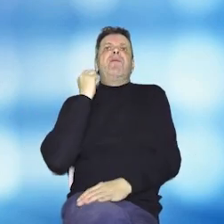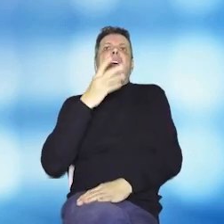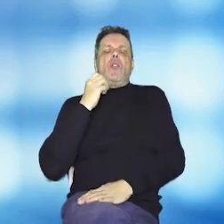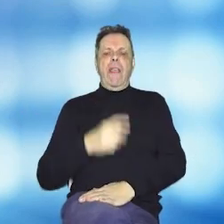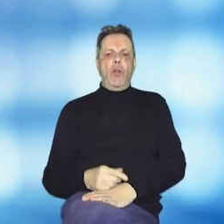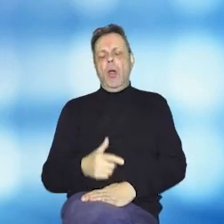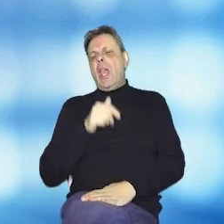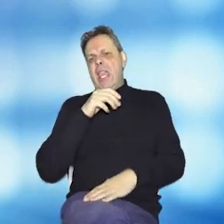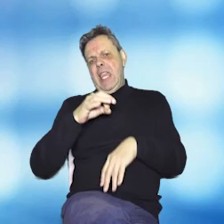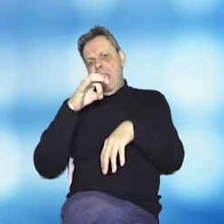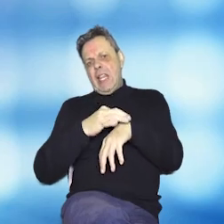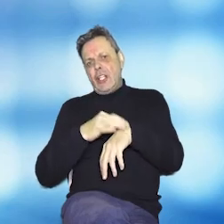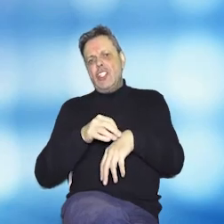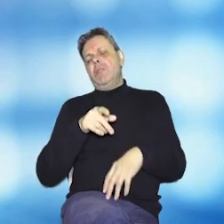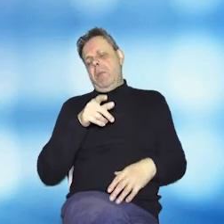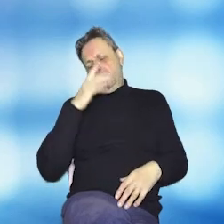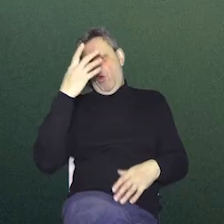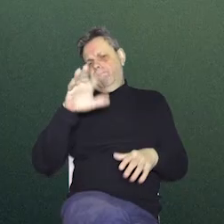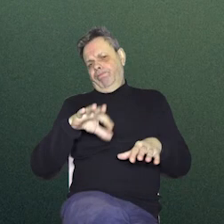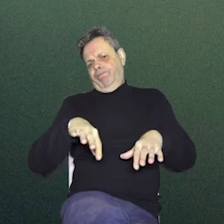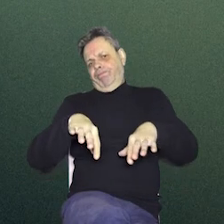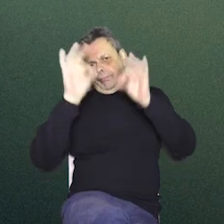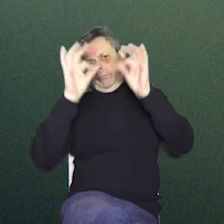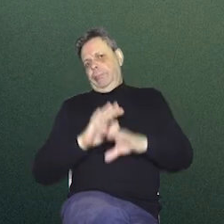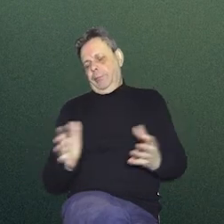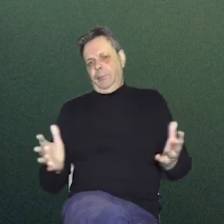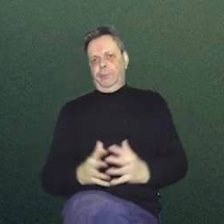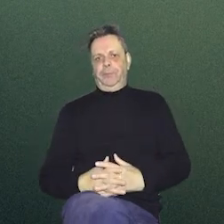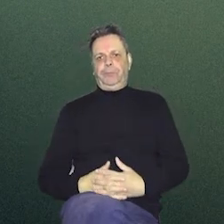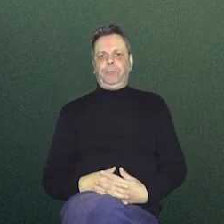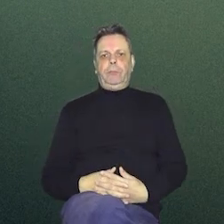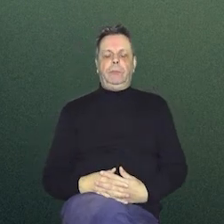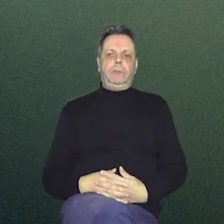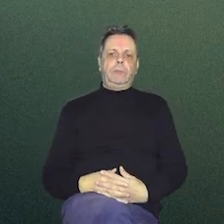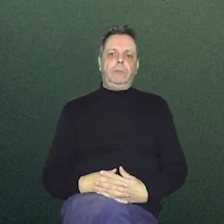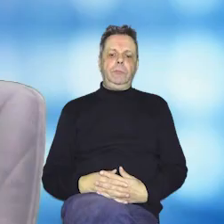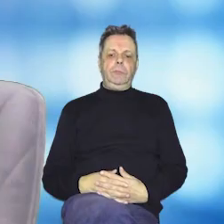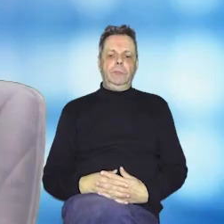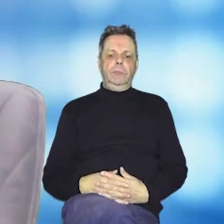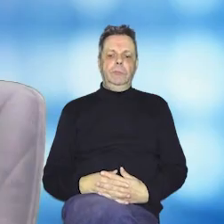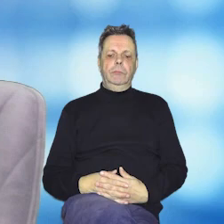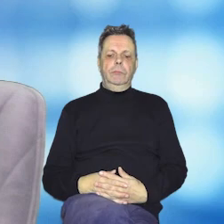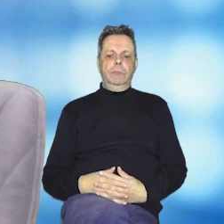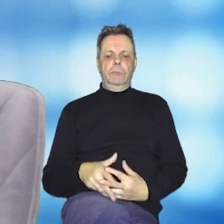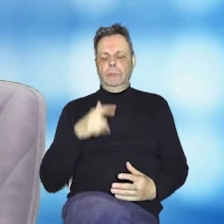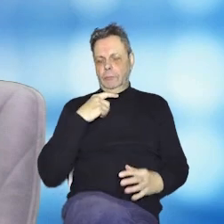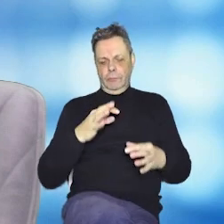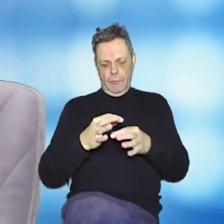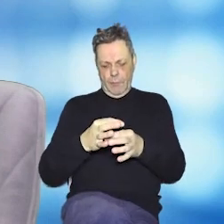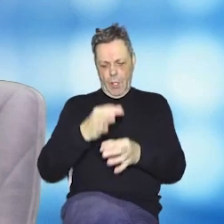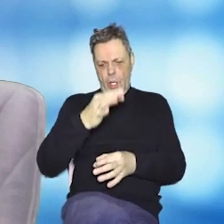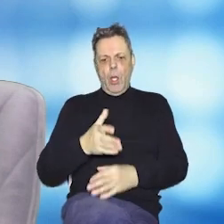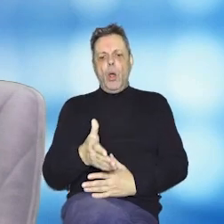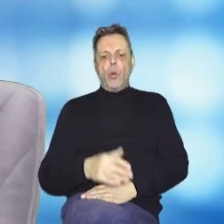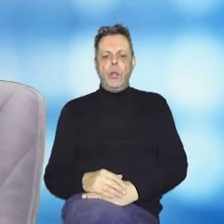liječnicima to rijetko promakne. Jel da? Imam jednu kutiju, s